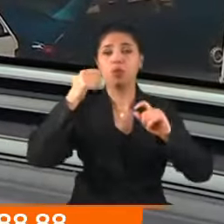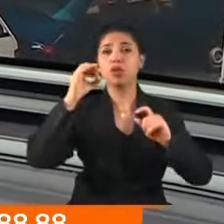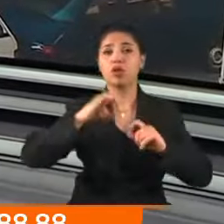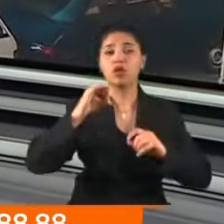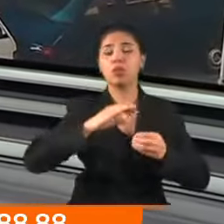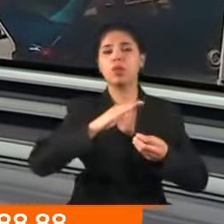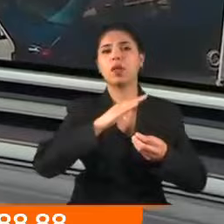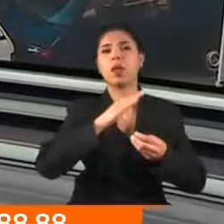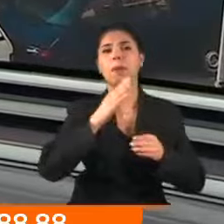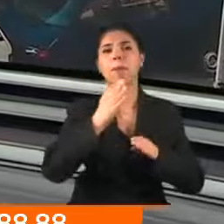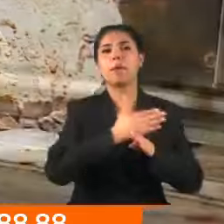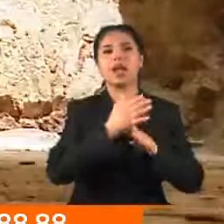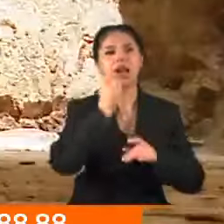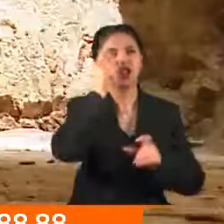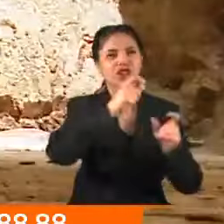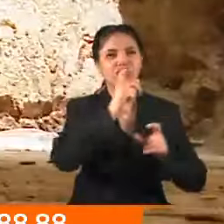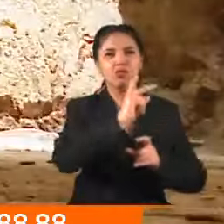satışta.